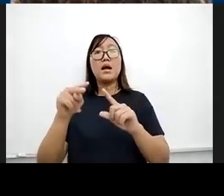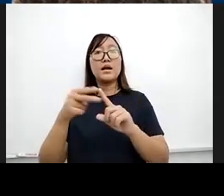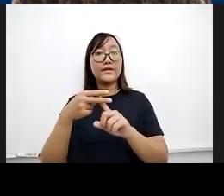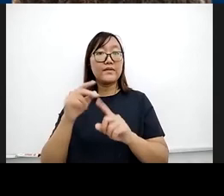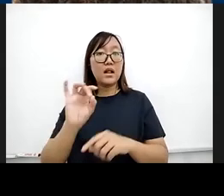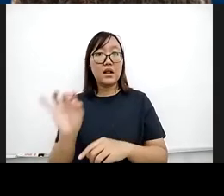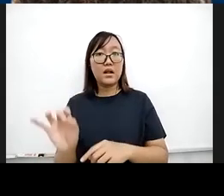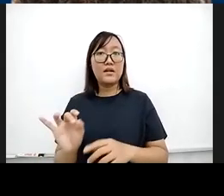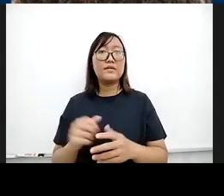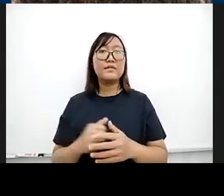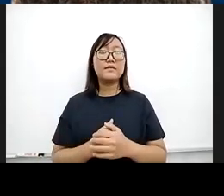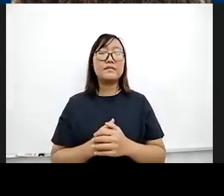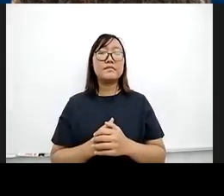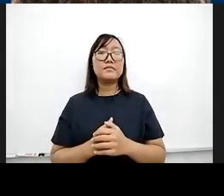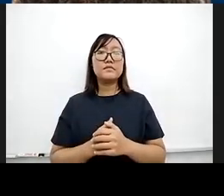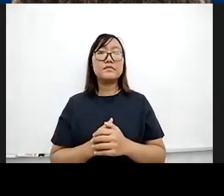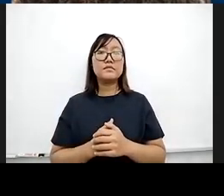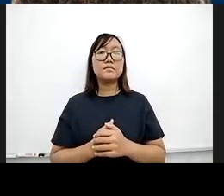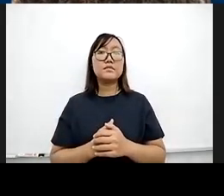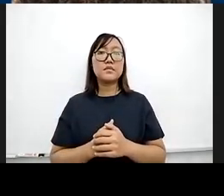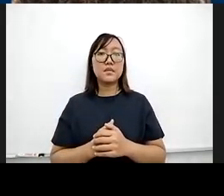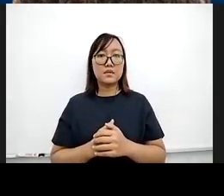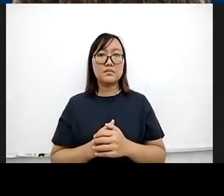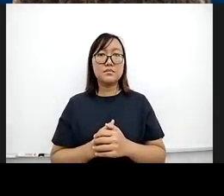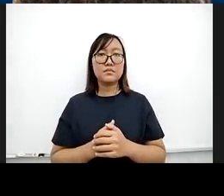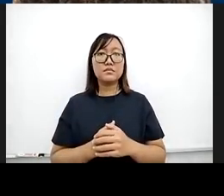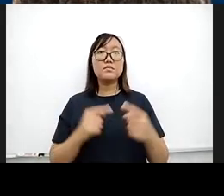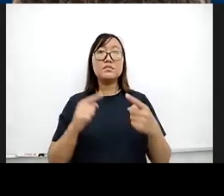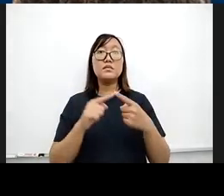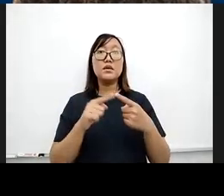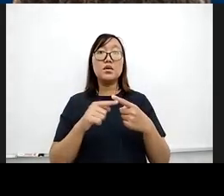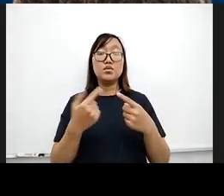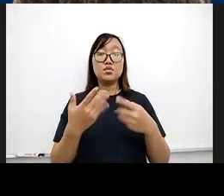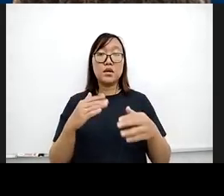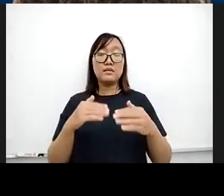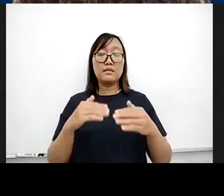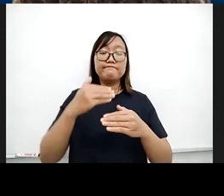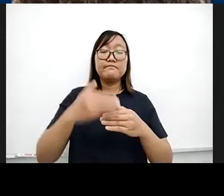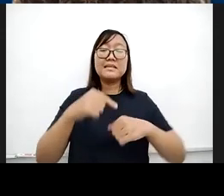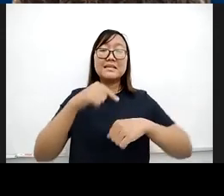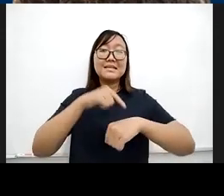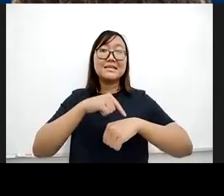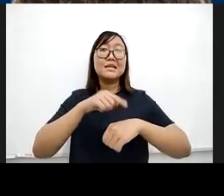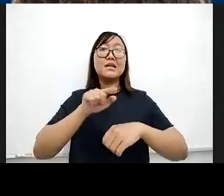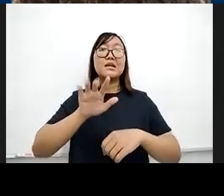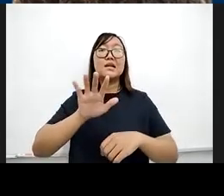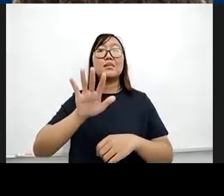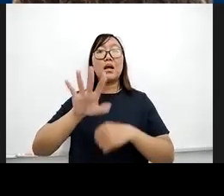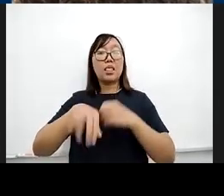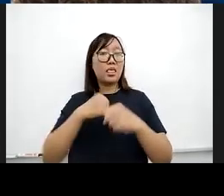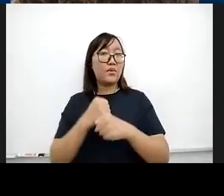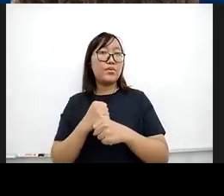convenience saat ini sudah memasuki tahun yang kelima dan kami sedang dalam proses untuk terus